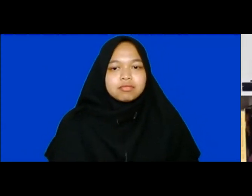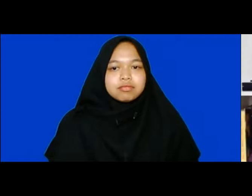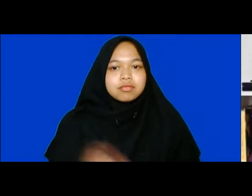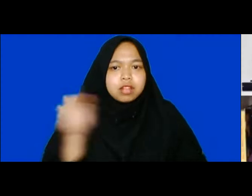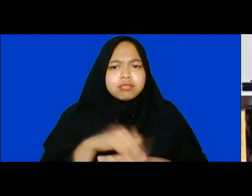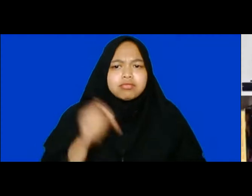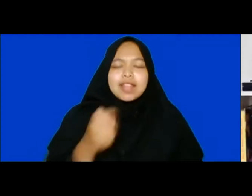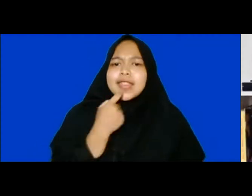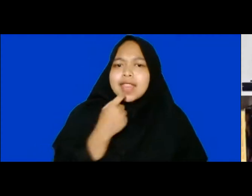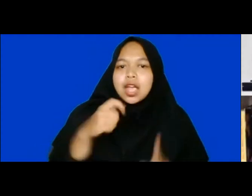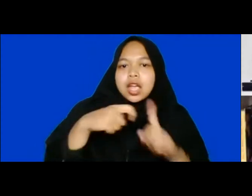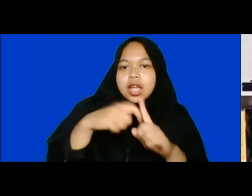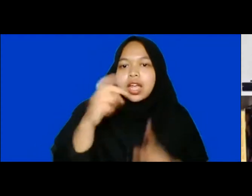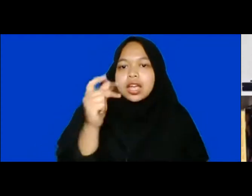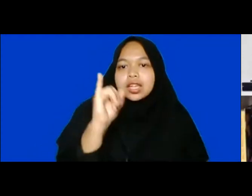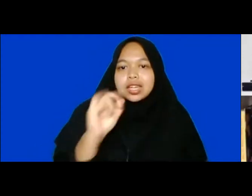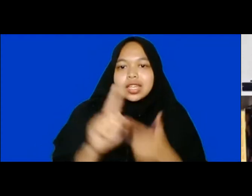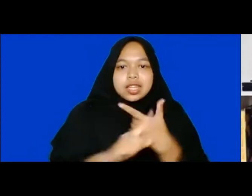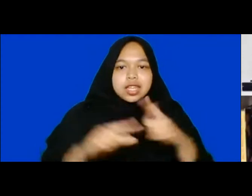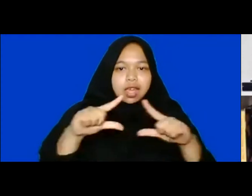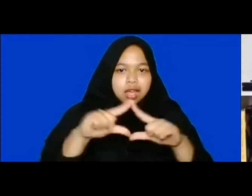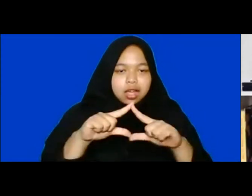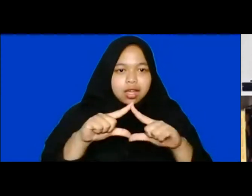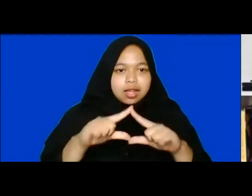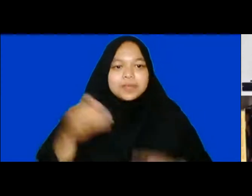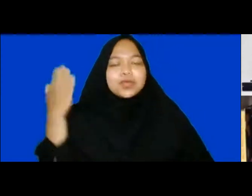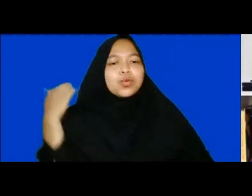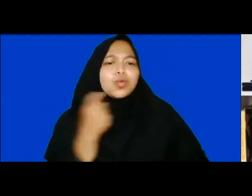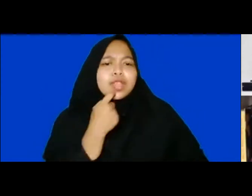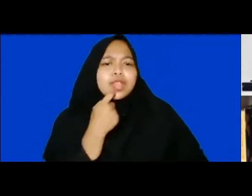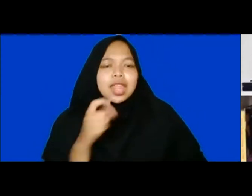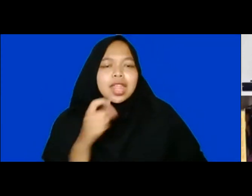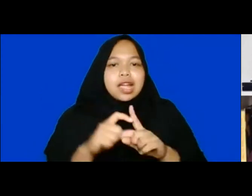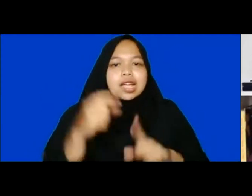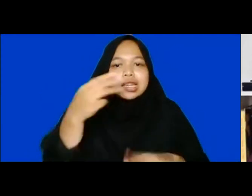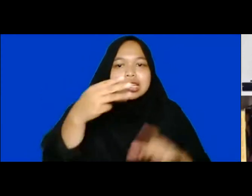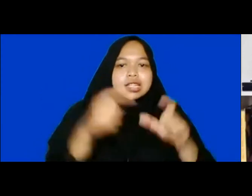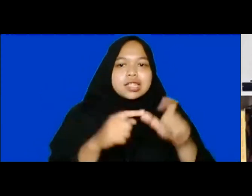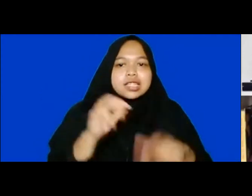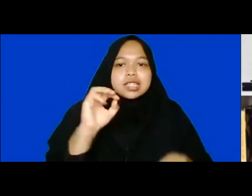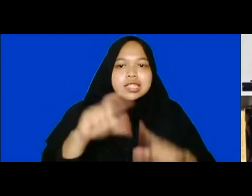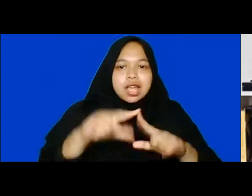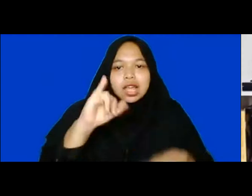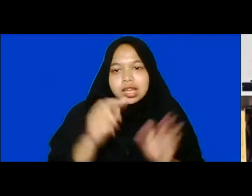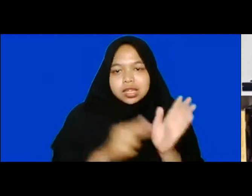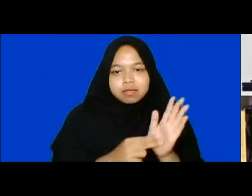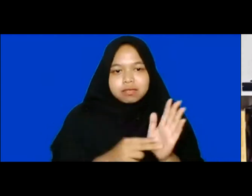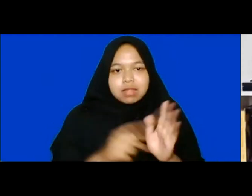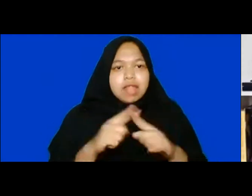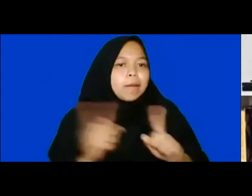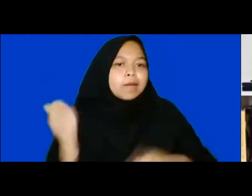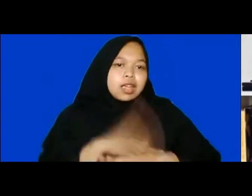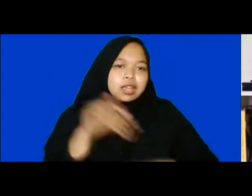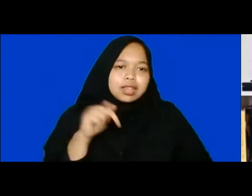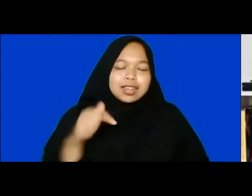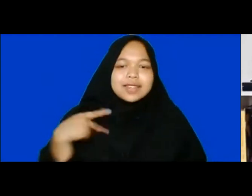kemarin itu ada bidang desain, ada desain grafis dan sebagainya, ini kita yang pembahasan